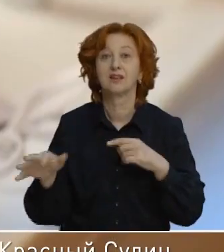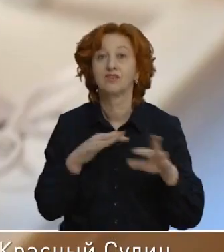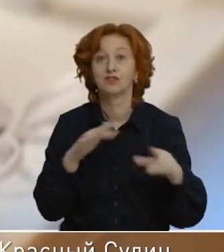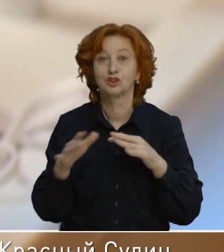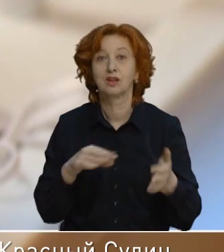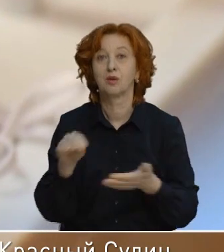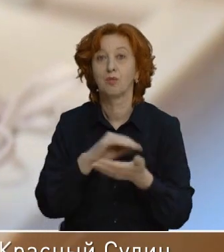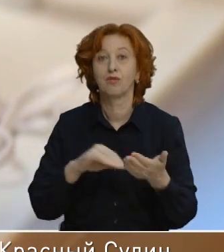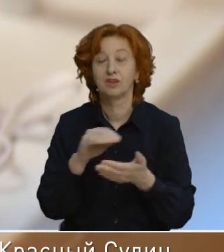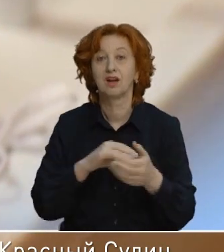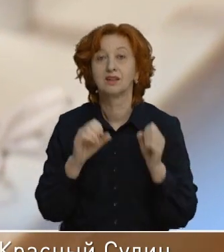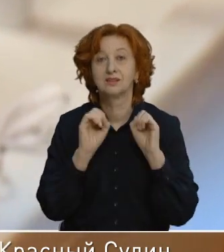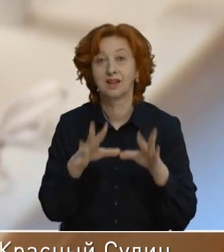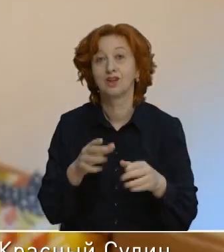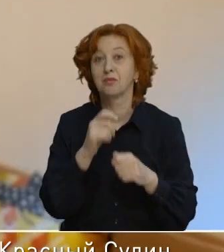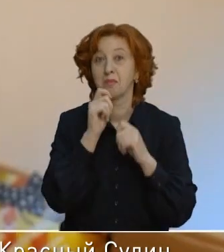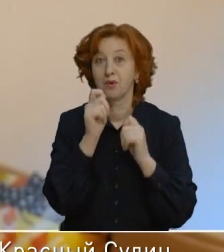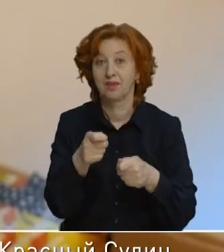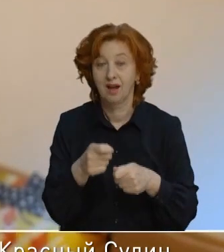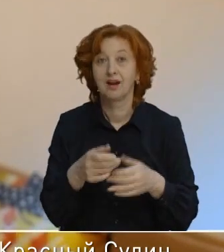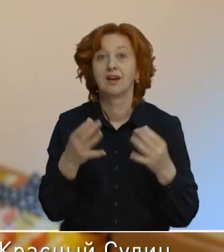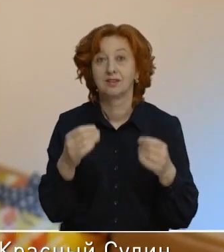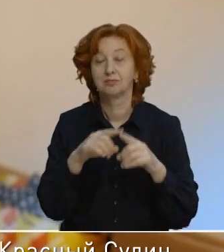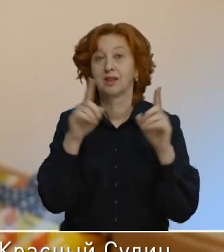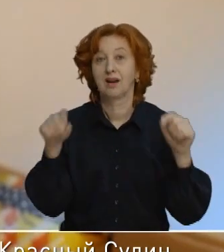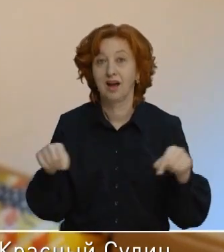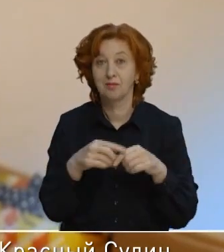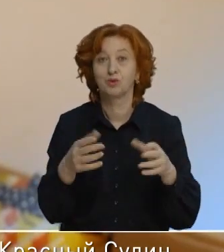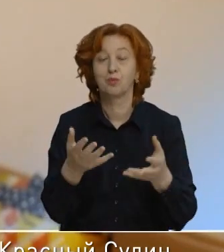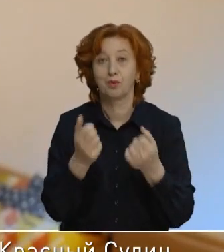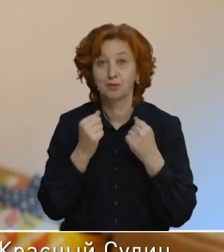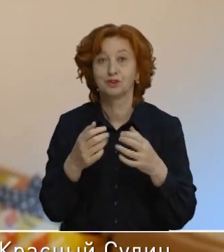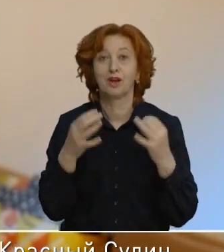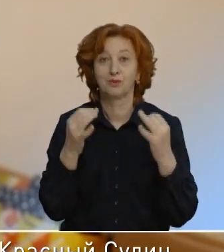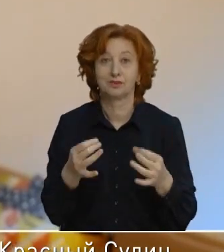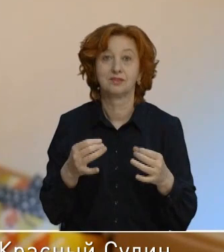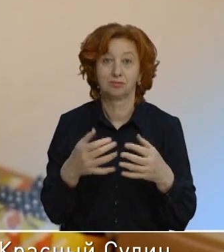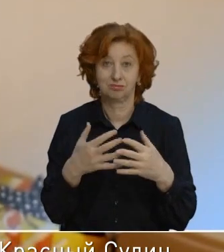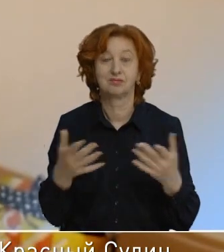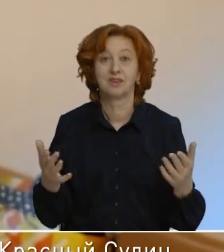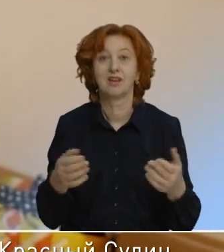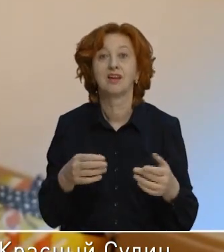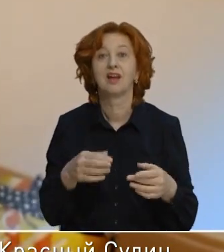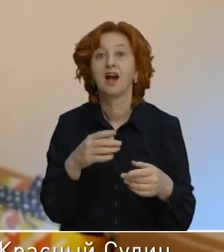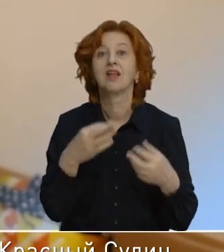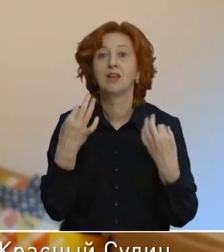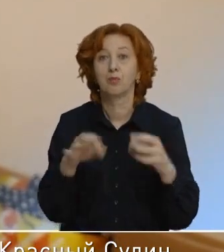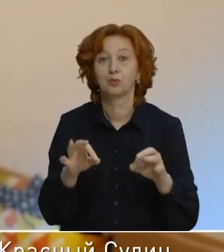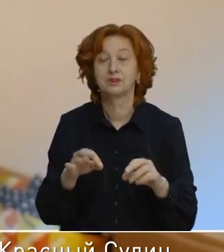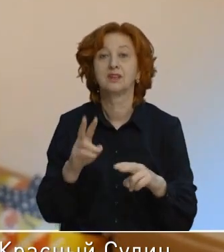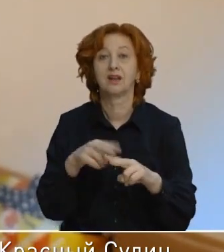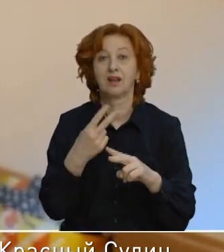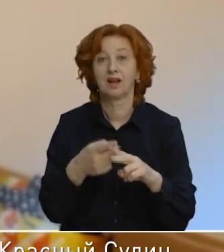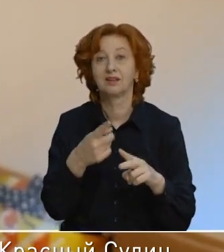повторную сдачу – памятный подарок. 3 минуты я полежала буквально после сдачи крови. и спокойненько спустилась. Тут